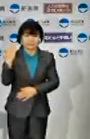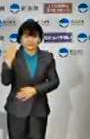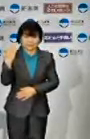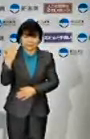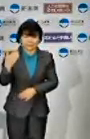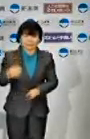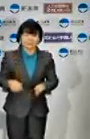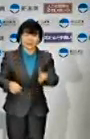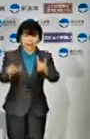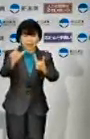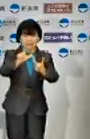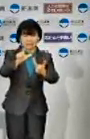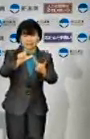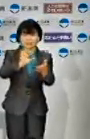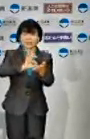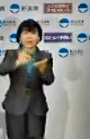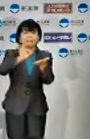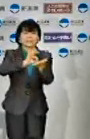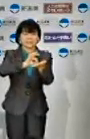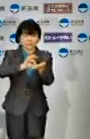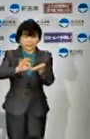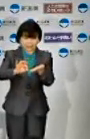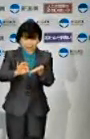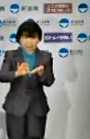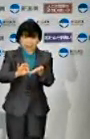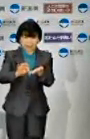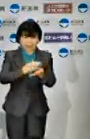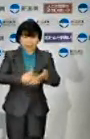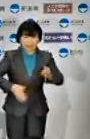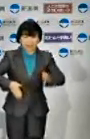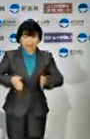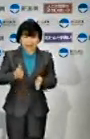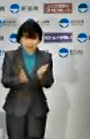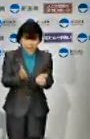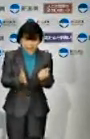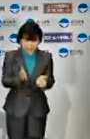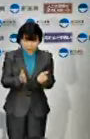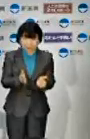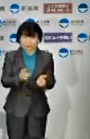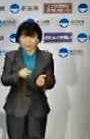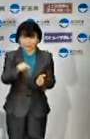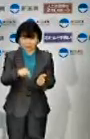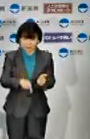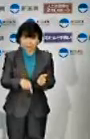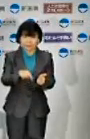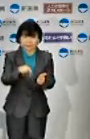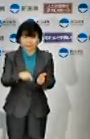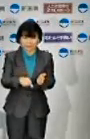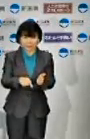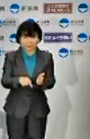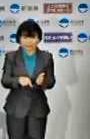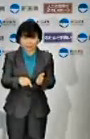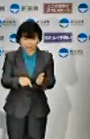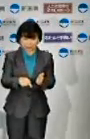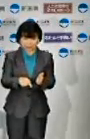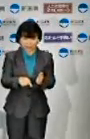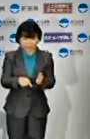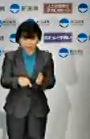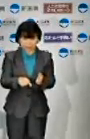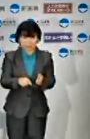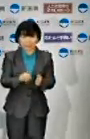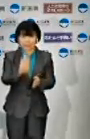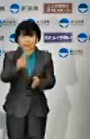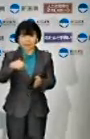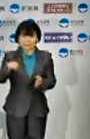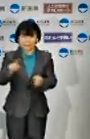ICT を活用して、ヘルスケア、ICT 立憲を目指していこうということで、さまざまなプロジェク